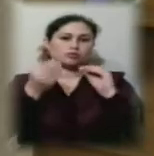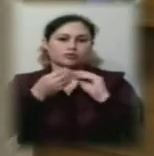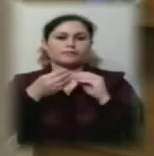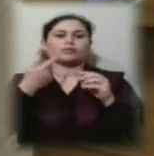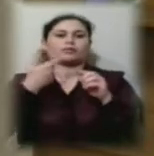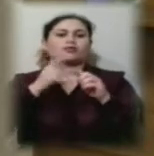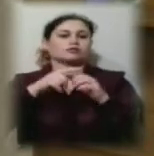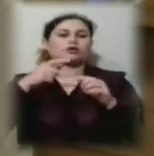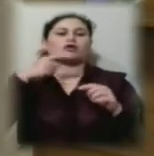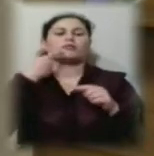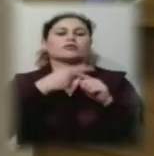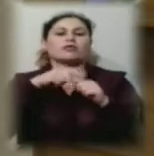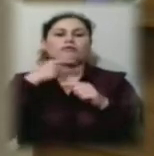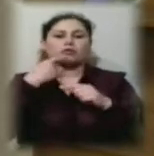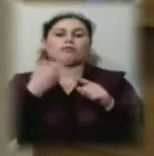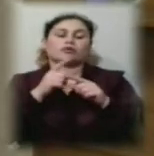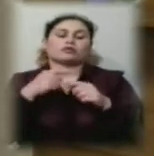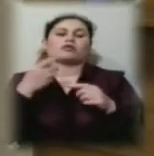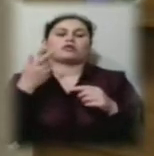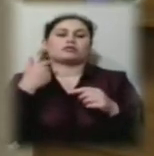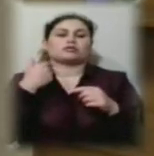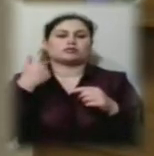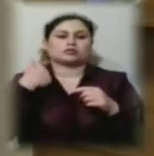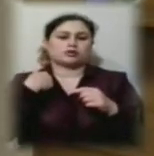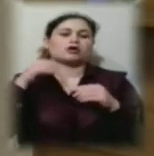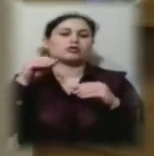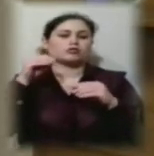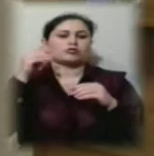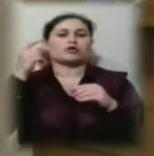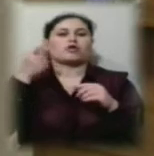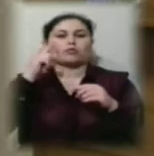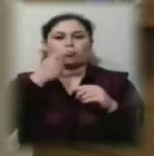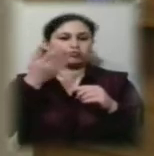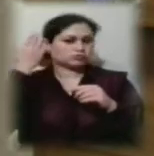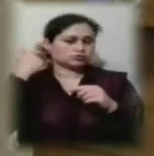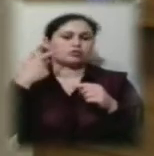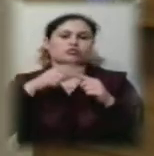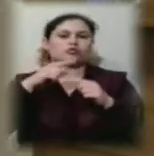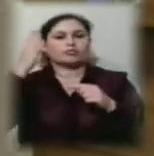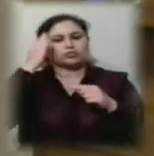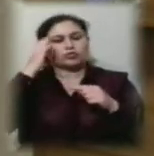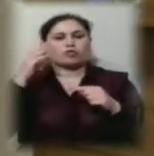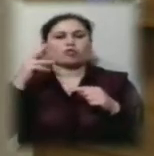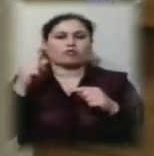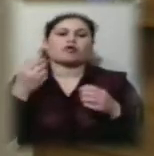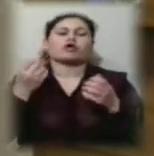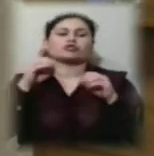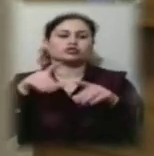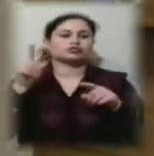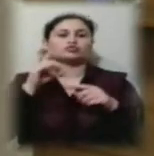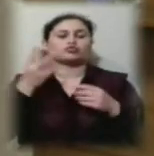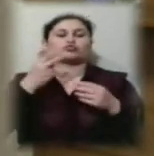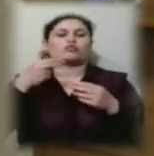кажуть. Тому на кінці прошлого року міський голова підписав угоду з Європейським банком на